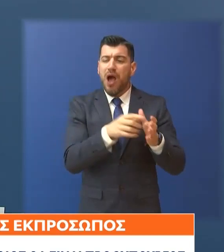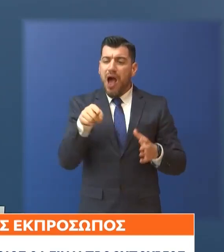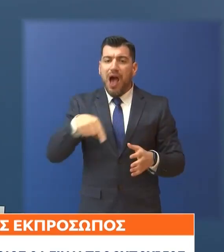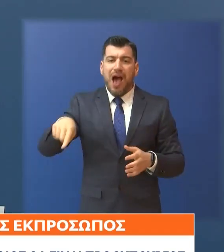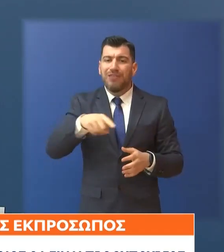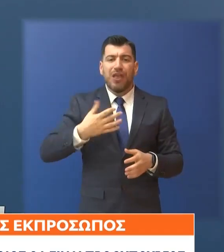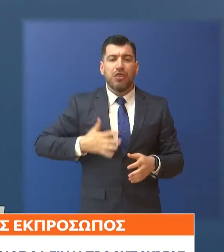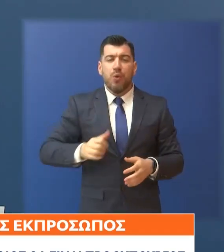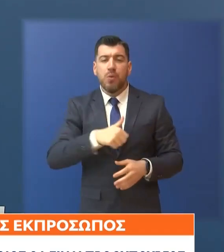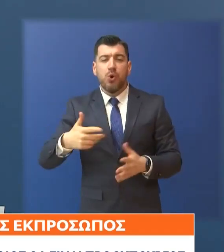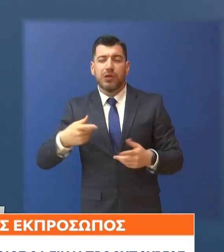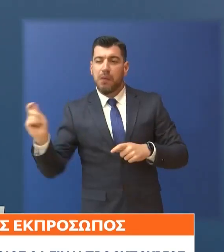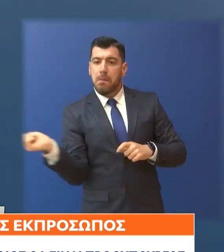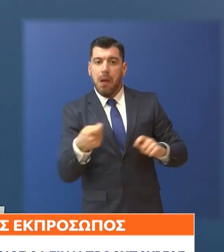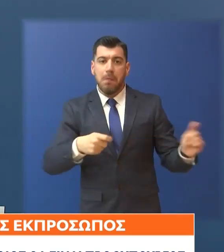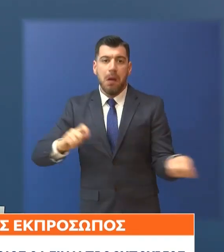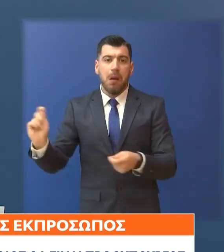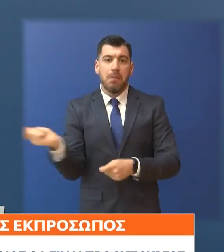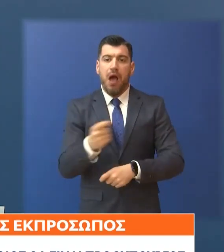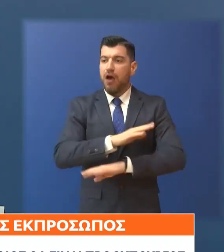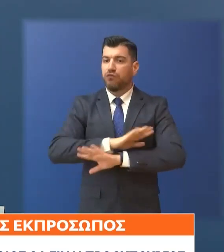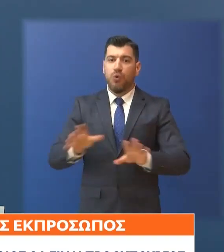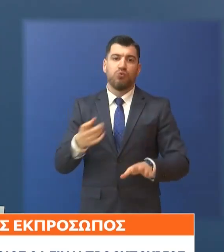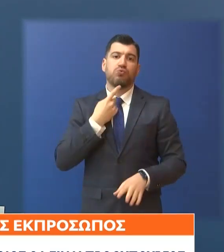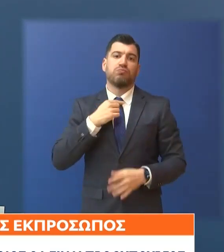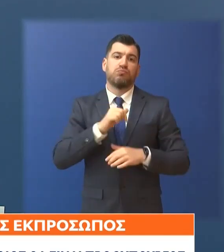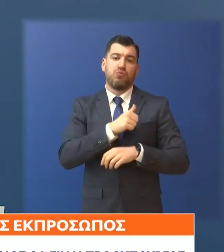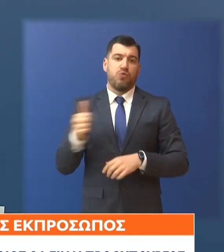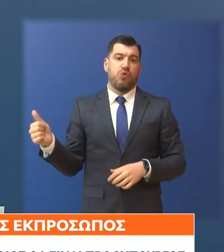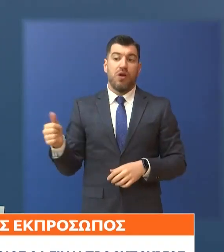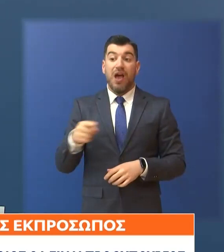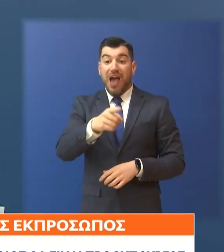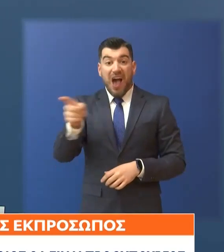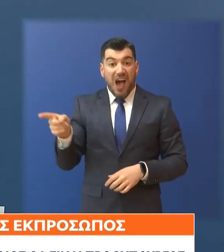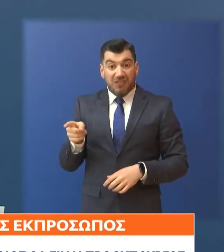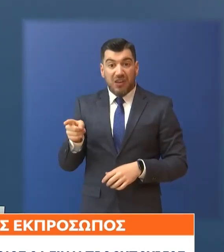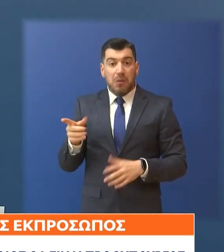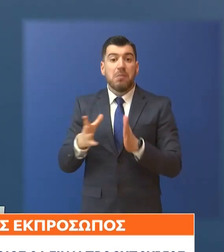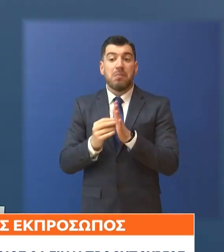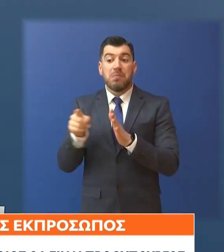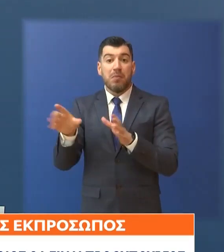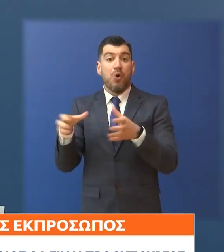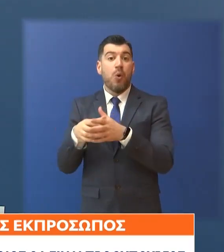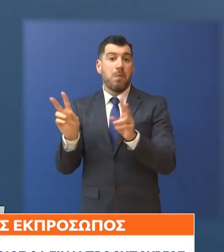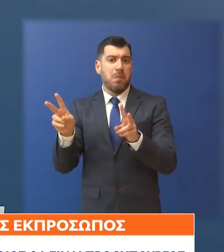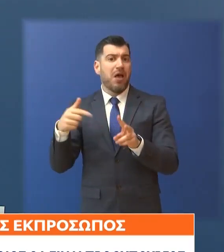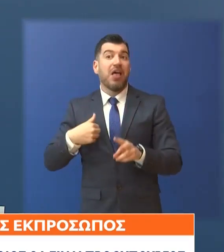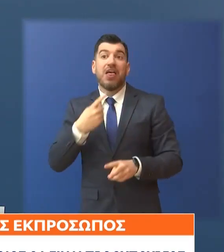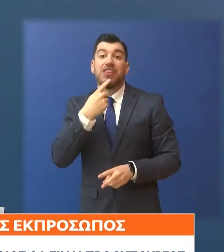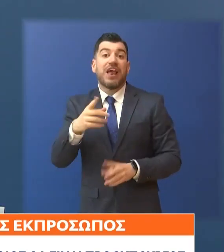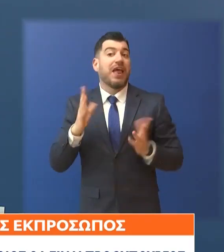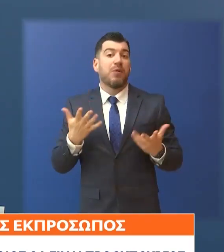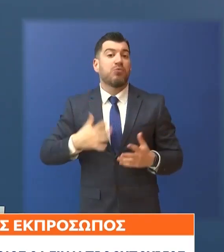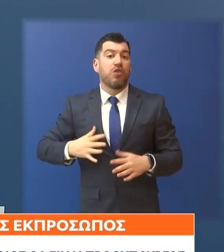μικροπολιτικά και μικροκομματικά παιχνίδια. Με εκείνους που δεν τολμούν να πουν στο λαό ποιον θέλουν για πρωθυπουργό της χώρας. Με εκείνους που